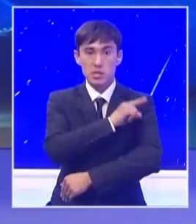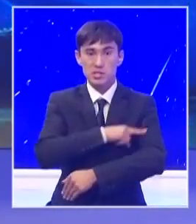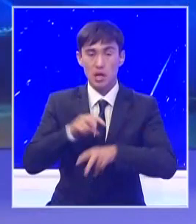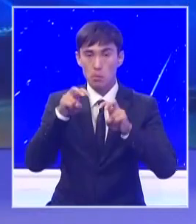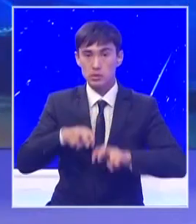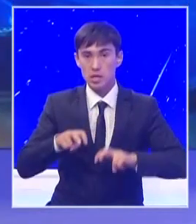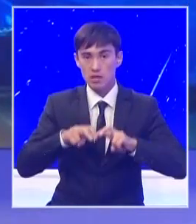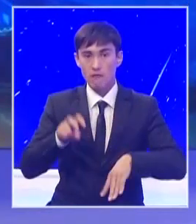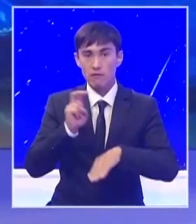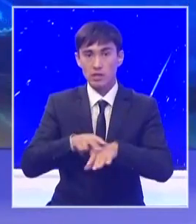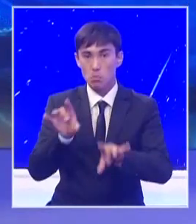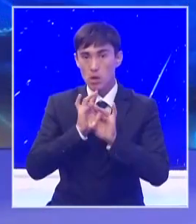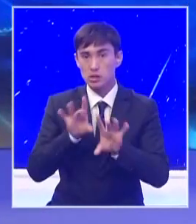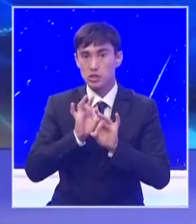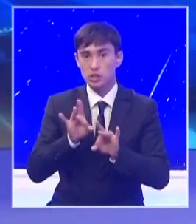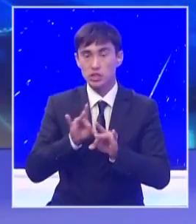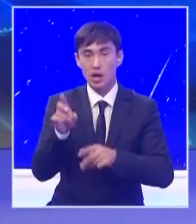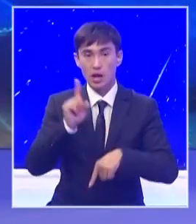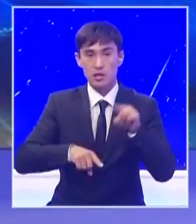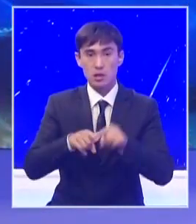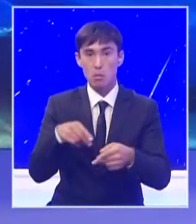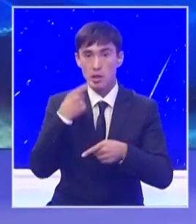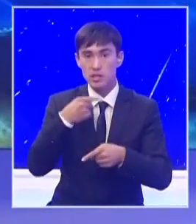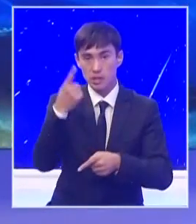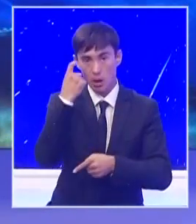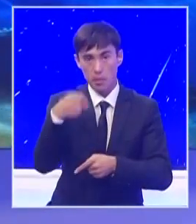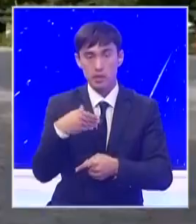Врачи проконсультировали родителей и поделились рекомендациями.